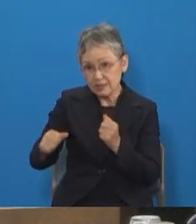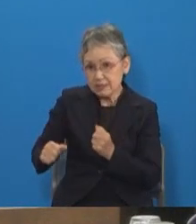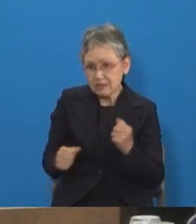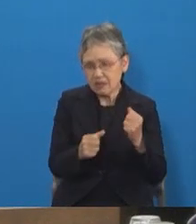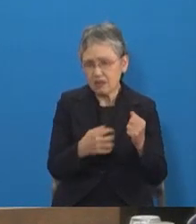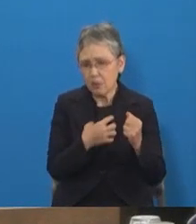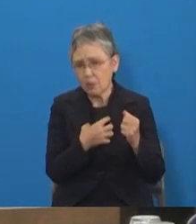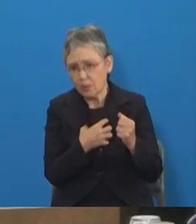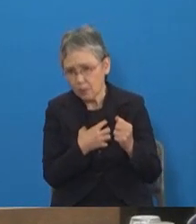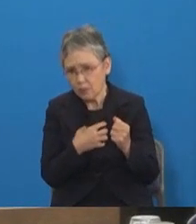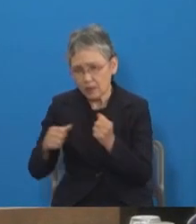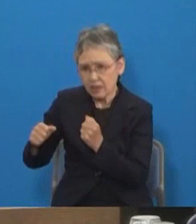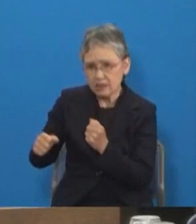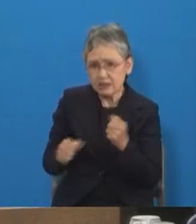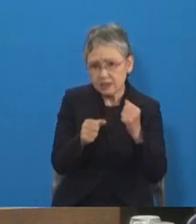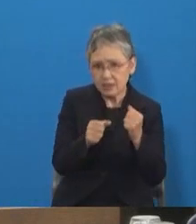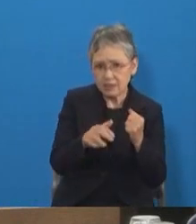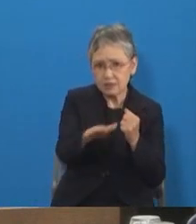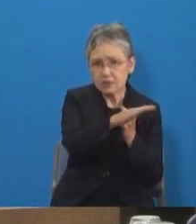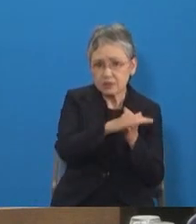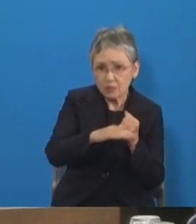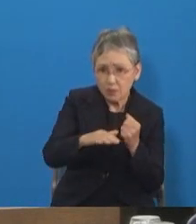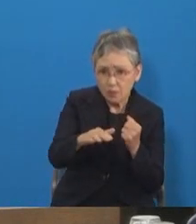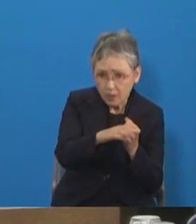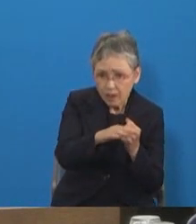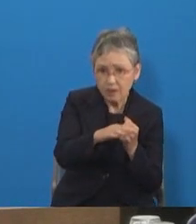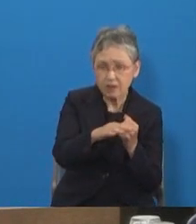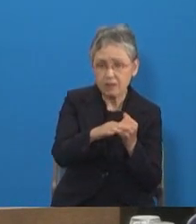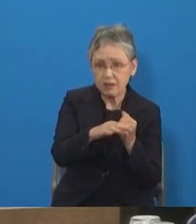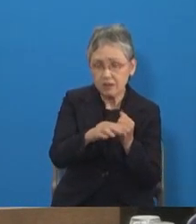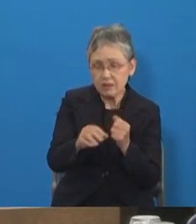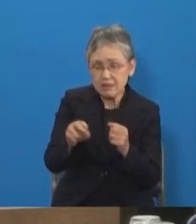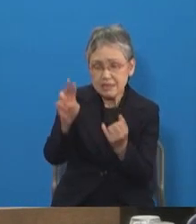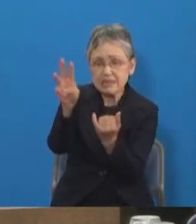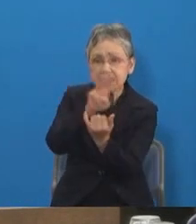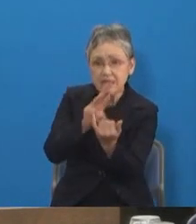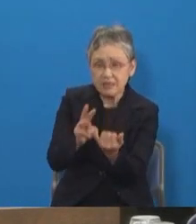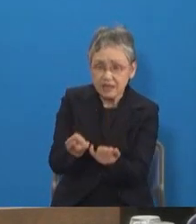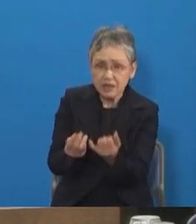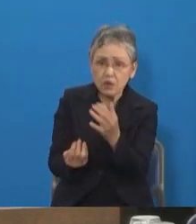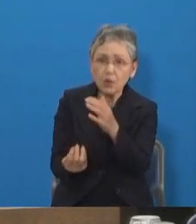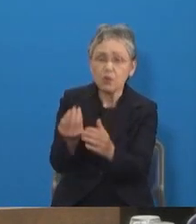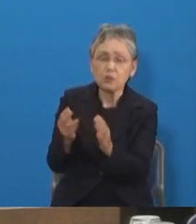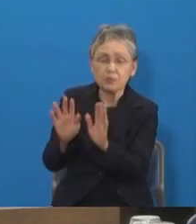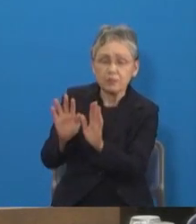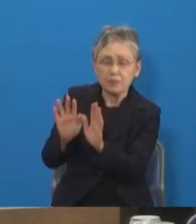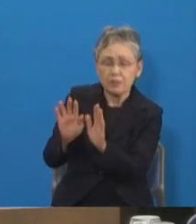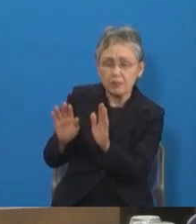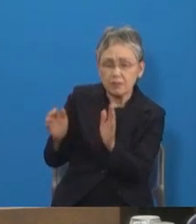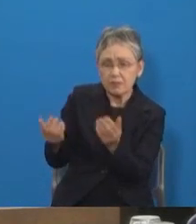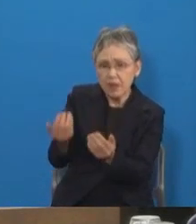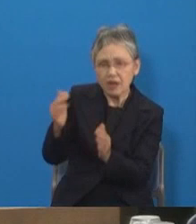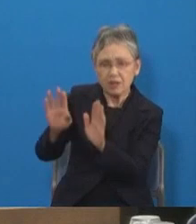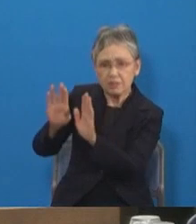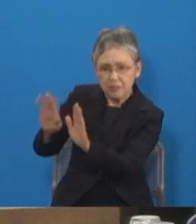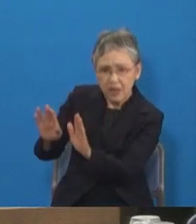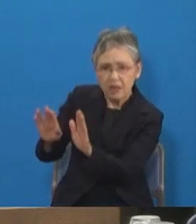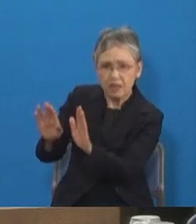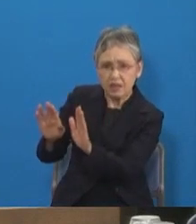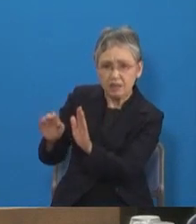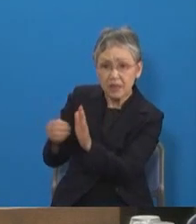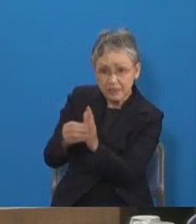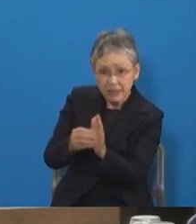り、避難した方を災害の危険性がなくなるまで必要な間滞在させ、または災害